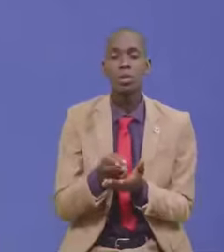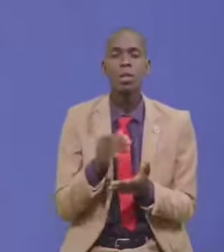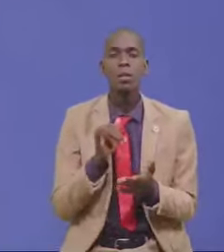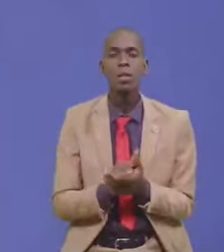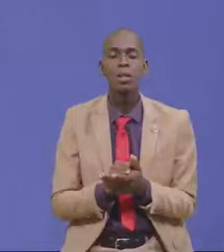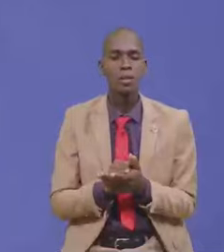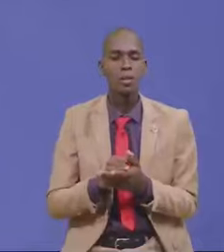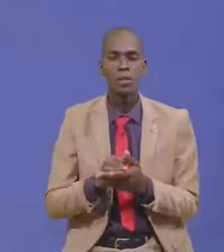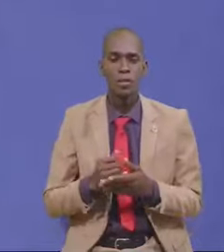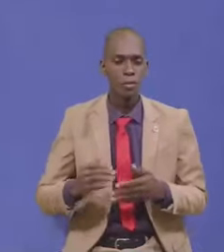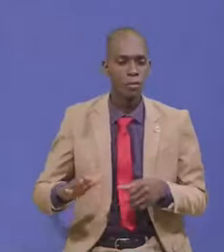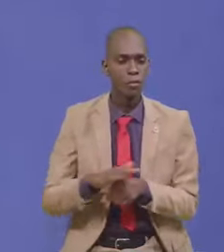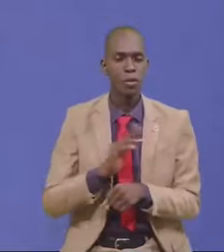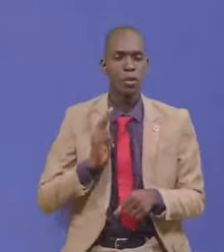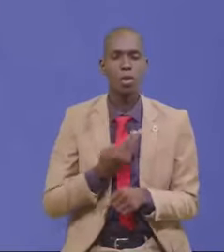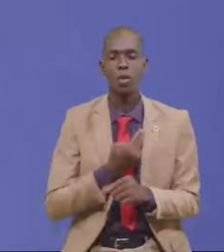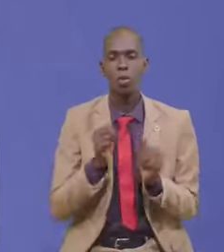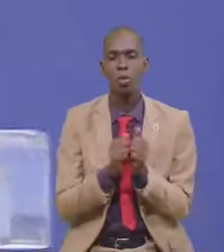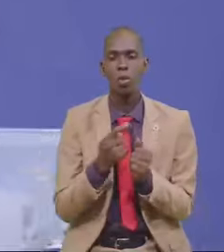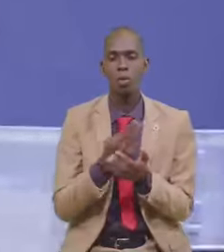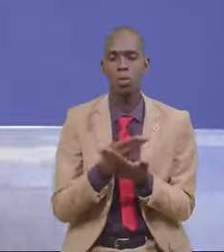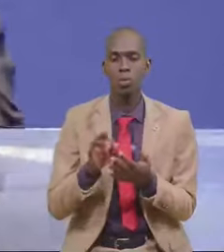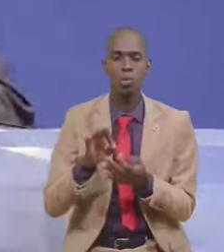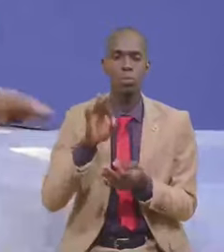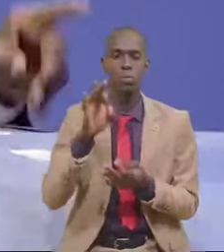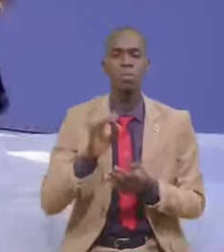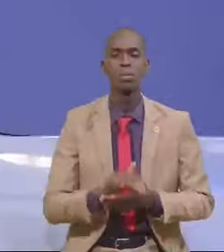la vérité qui nous remplit du Saint-Esprit,